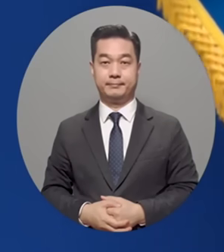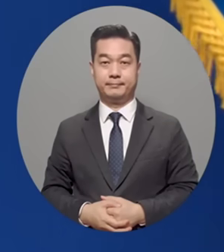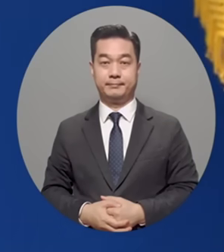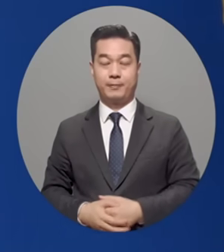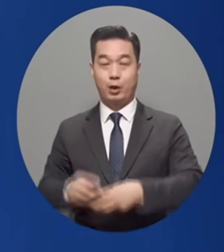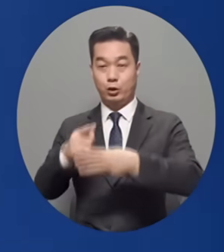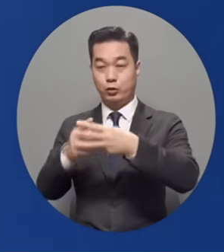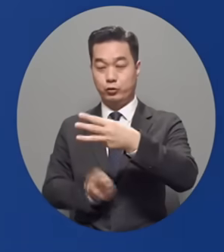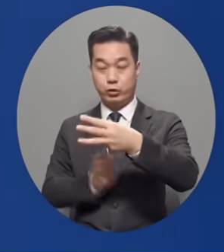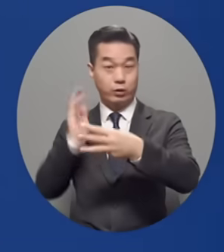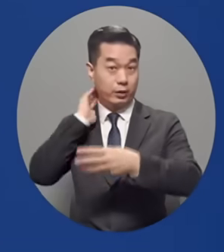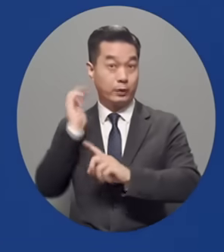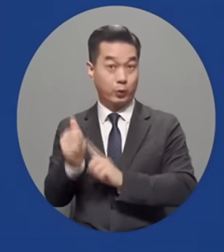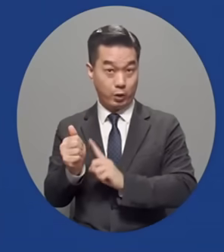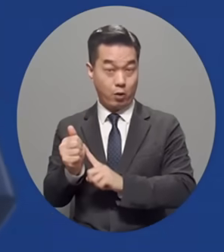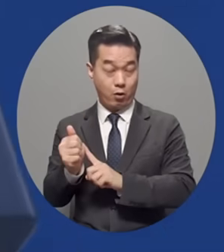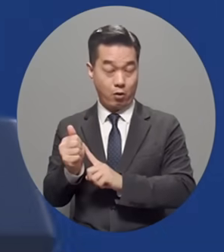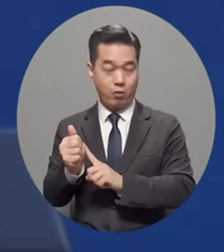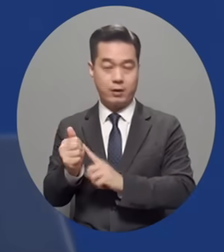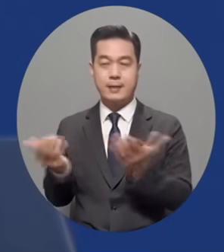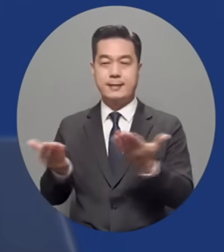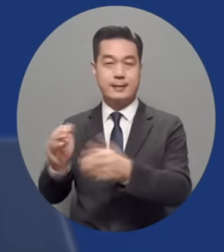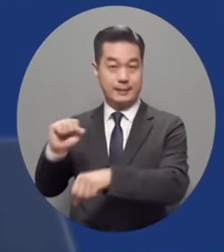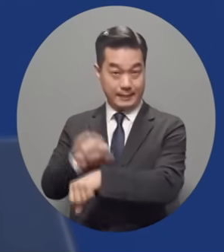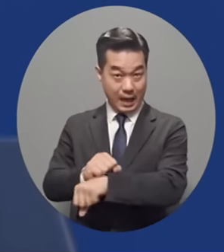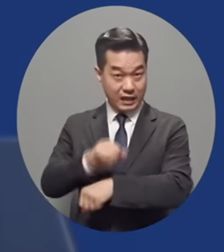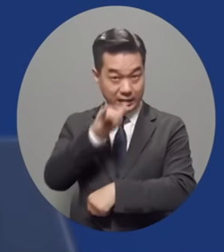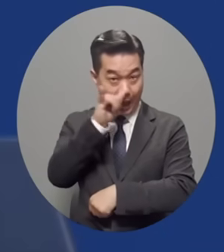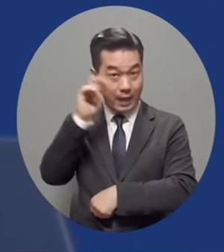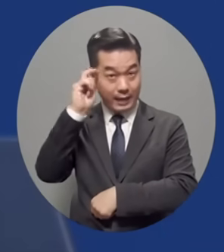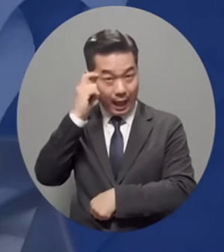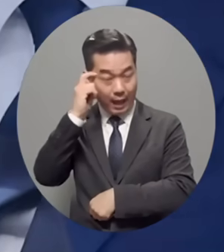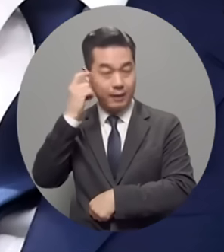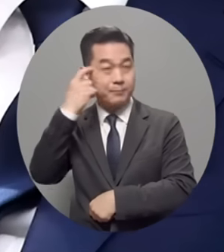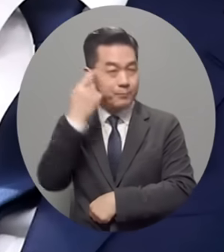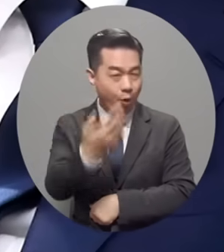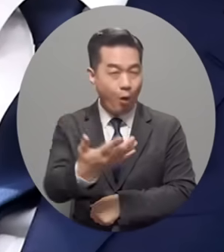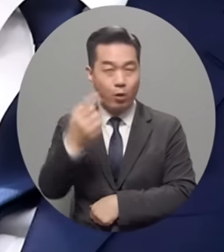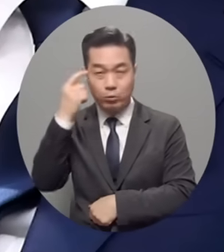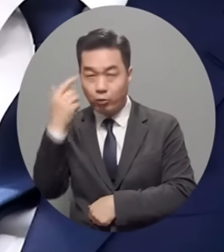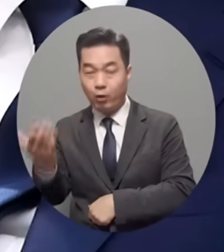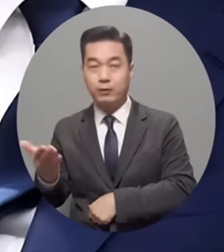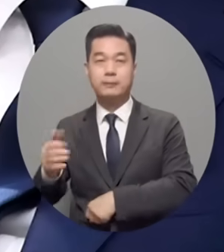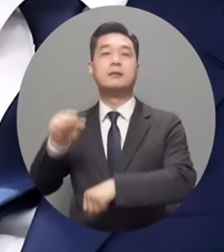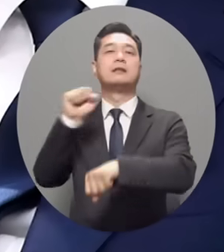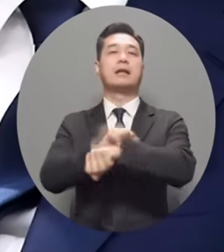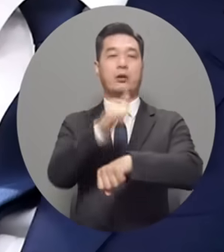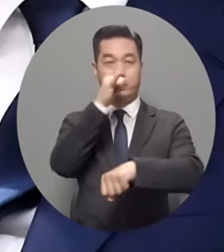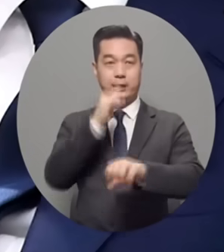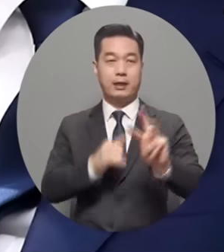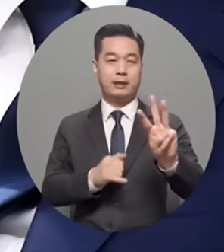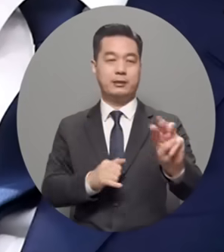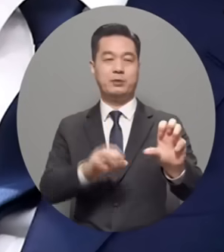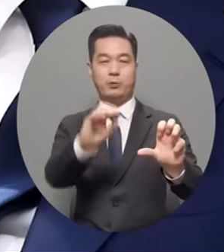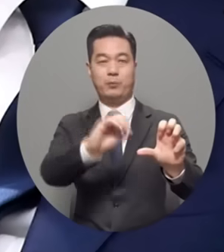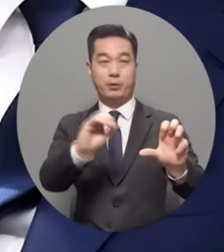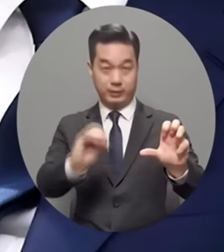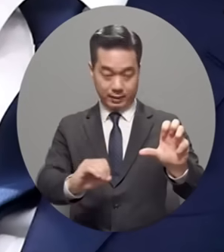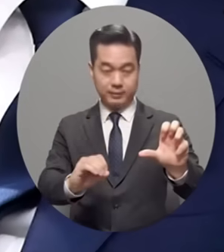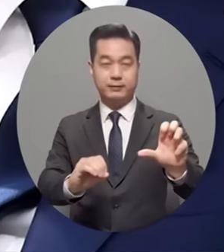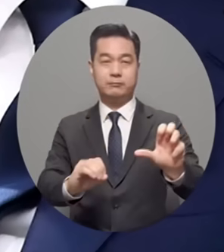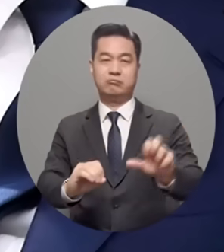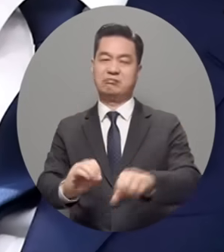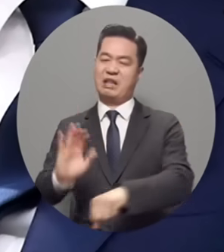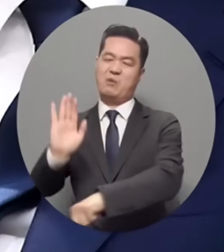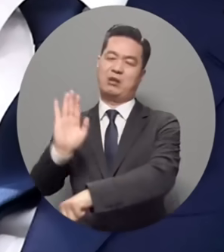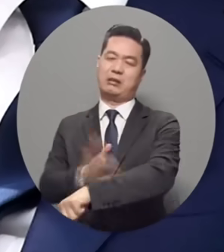윤석열 대통령이 대통령으로서 일을 잘하고 있다고 생각하는지 물었습니다. 잘하고 있다 35%, 잘